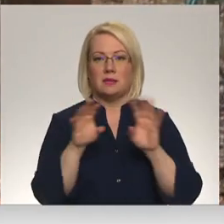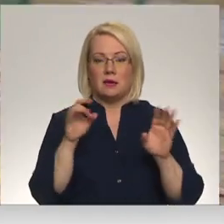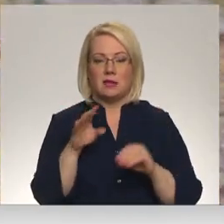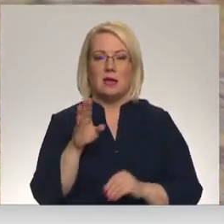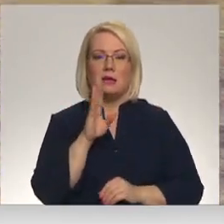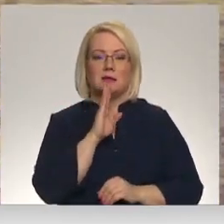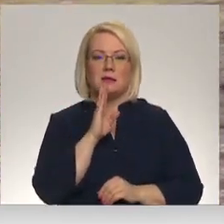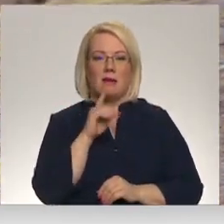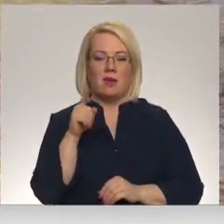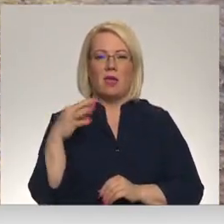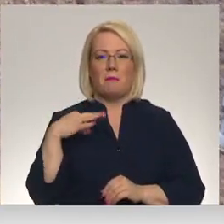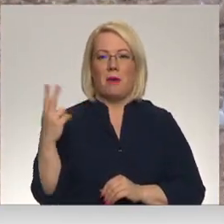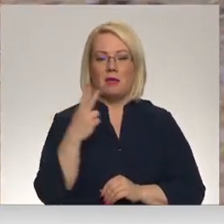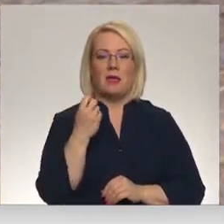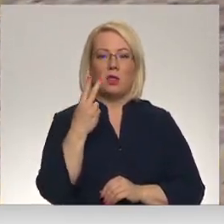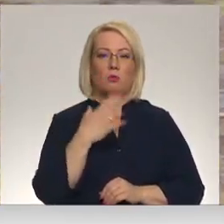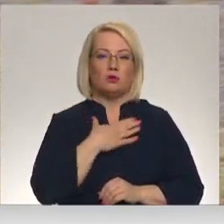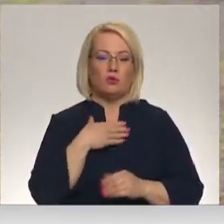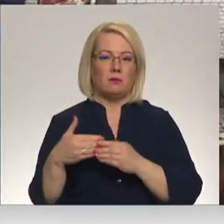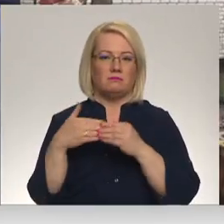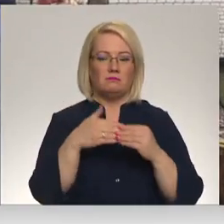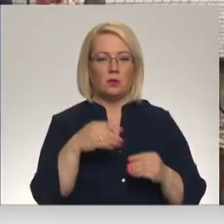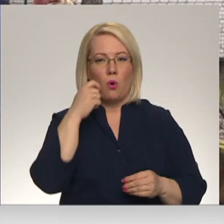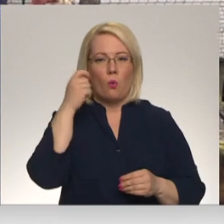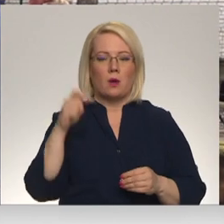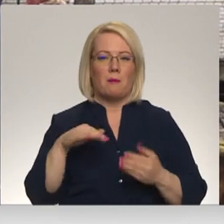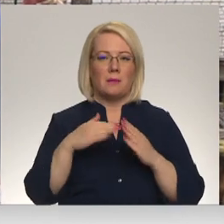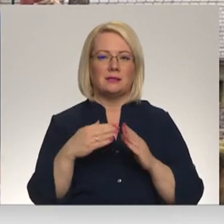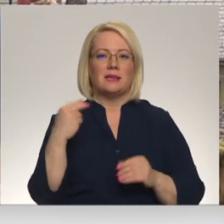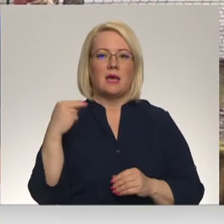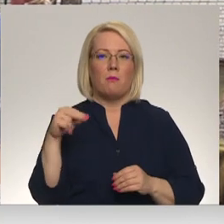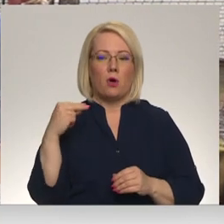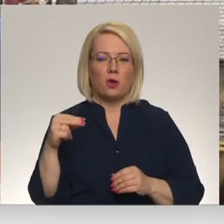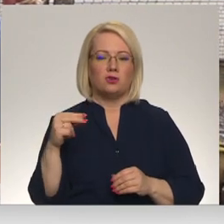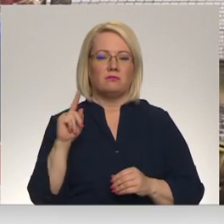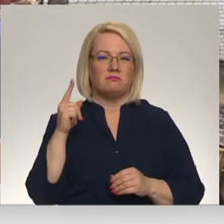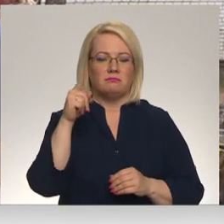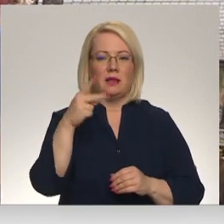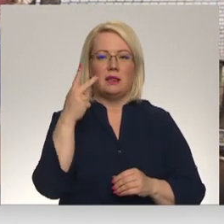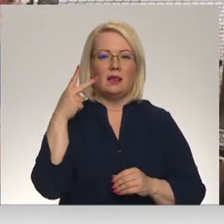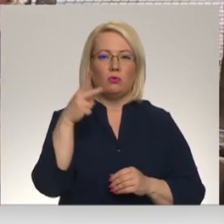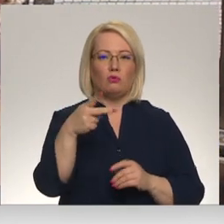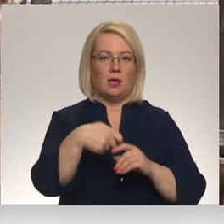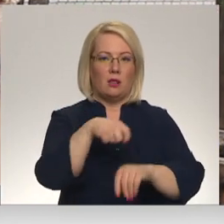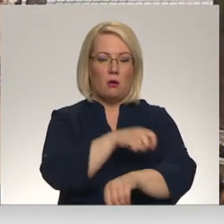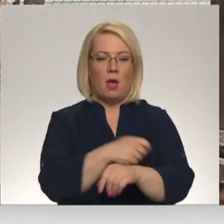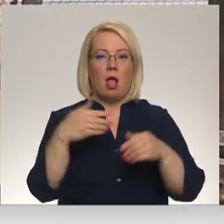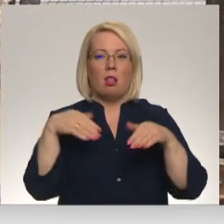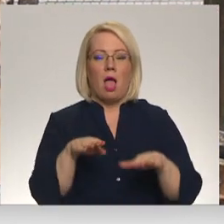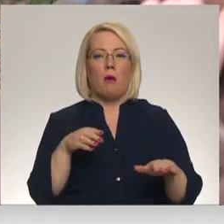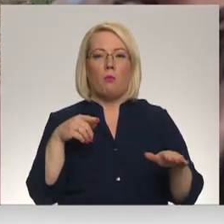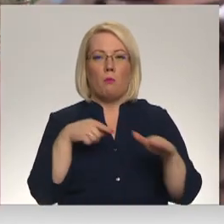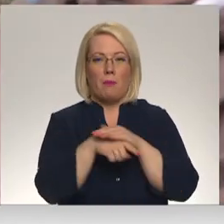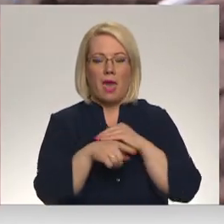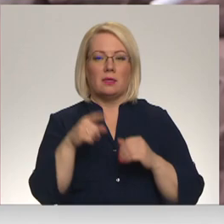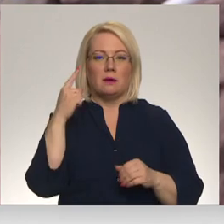meitu Veroniku un 12 suņiem Latvijā ieradās no Ukrainas pilsētas Zaporižas, mērojot 2000 km. Lēmumu bēgt pieņēmušas brīdī,